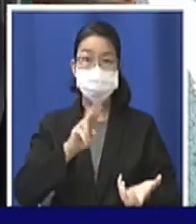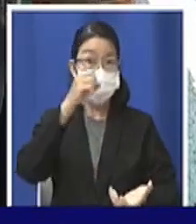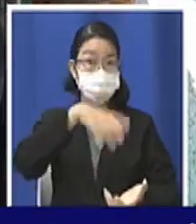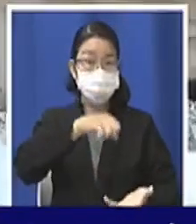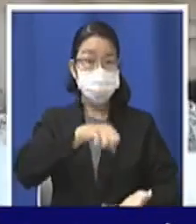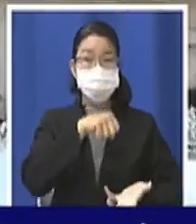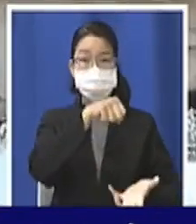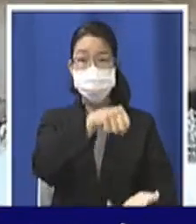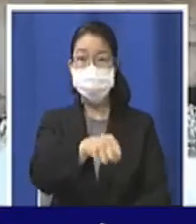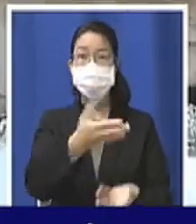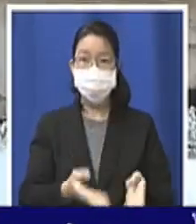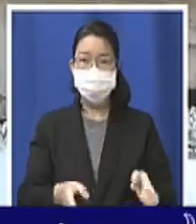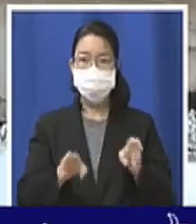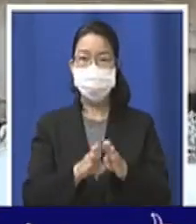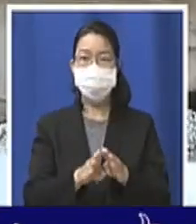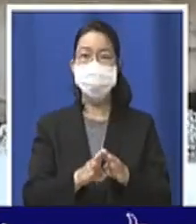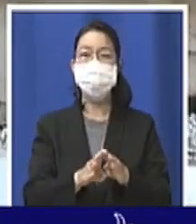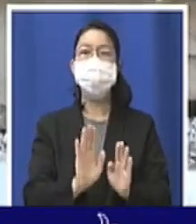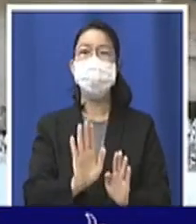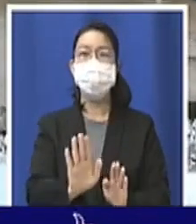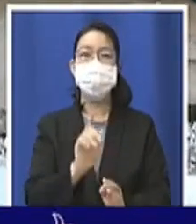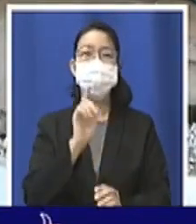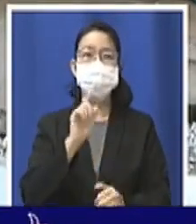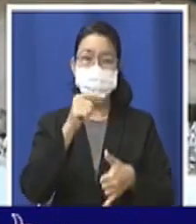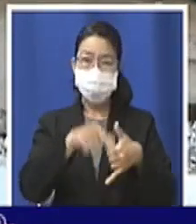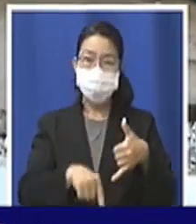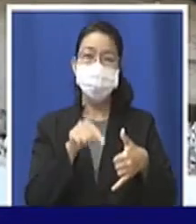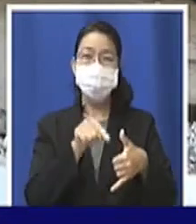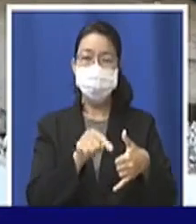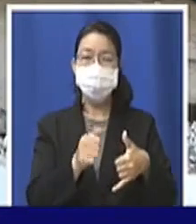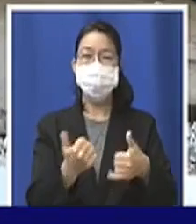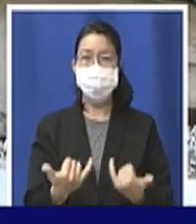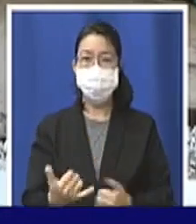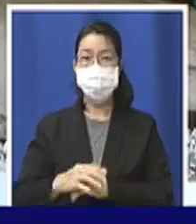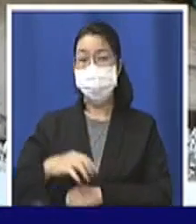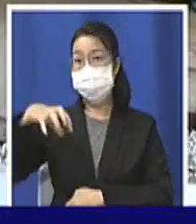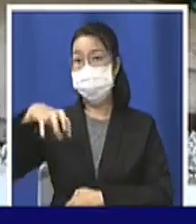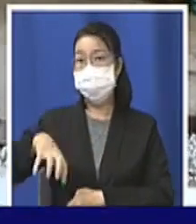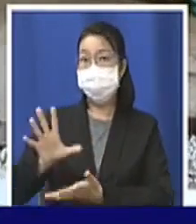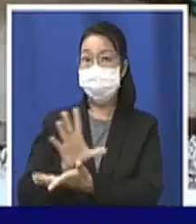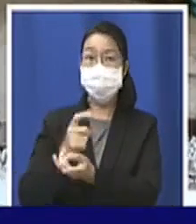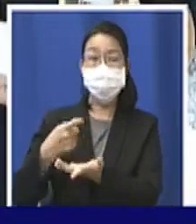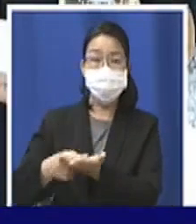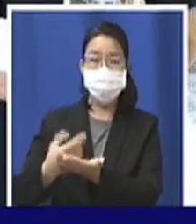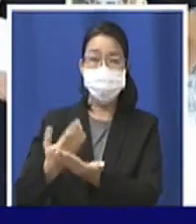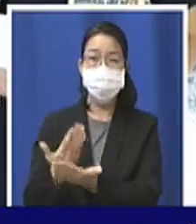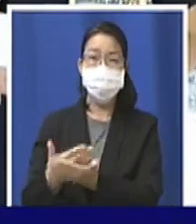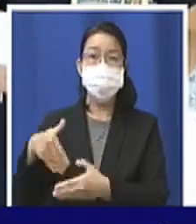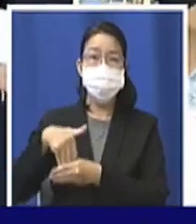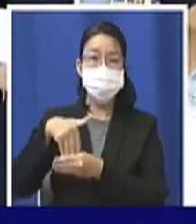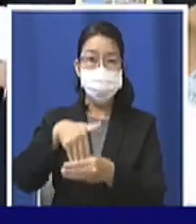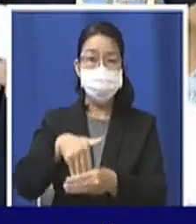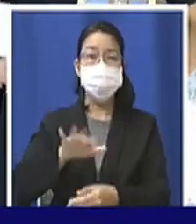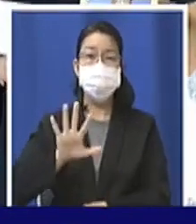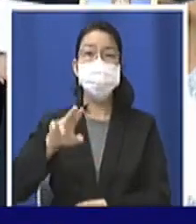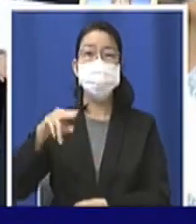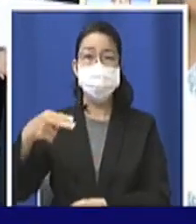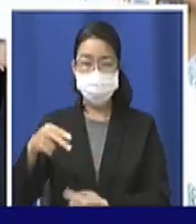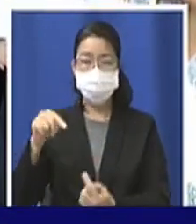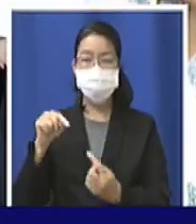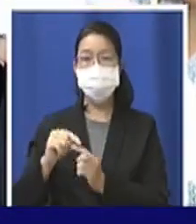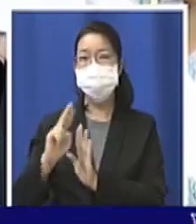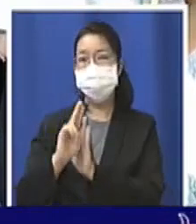มอบให้กับครอบครัวของผู้เสียชีวิตรวมถึงสำนักงานประกันสังคมจังหวัดตากก็ได้มอบเงินค่าทำศพนะคะจำนวน 50,000 บา